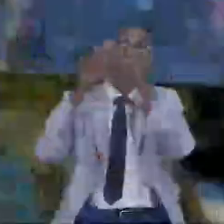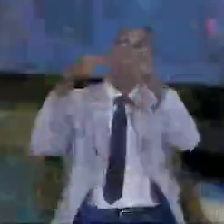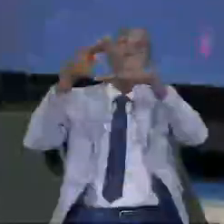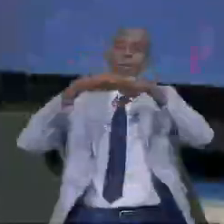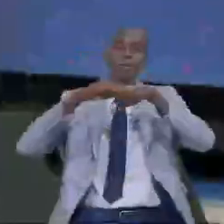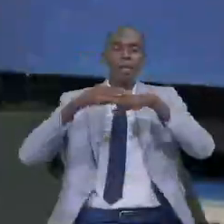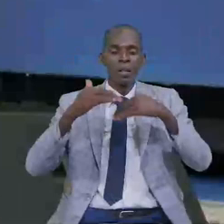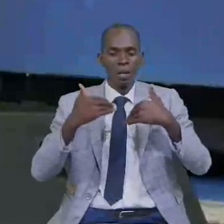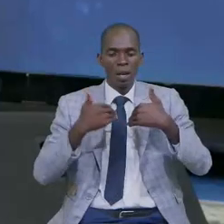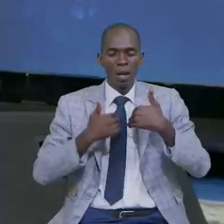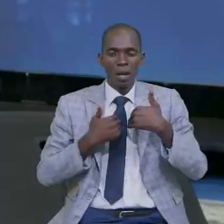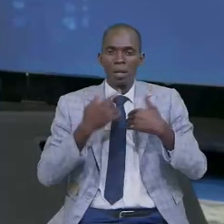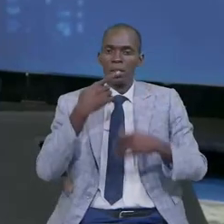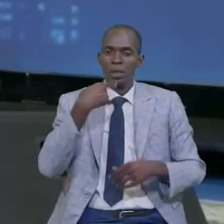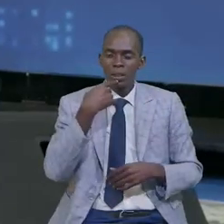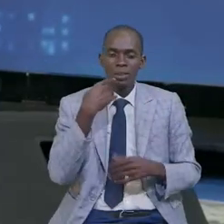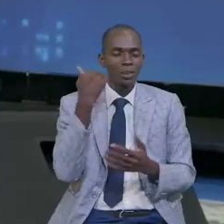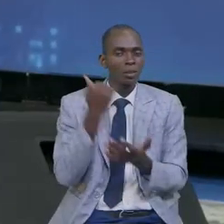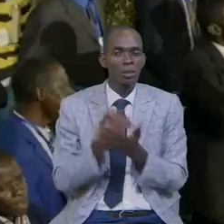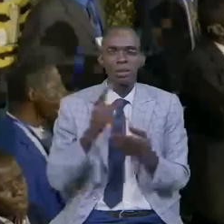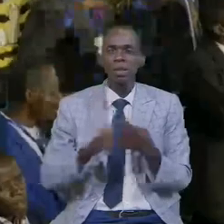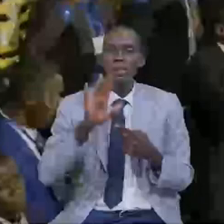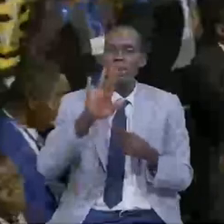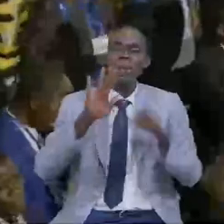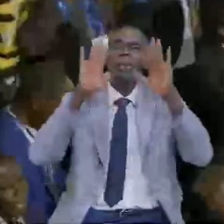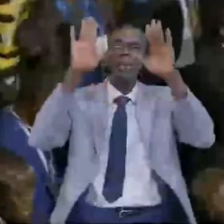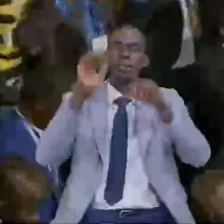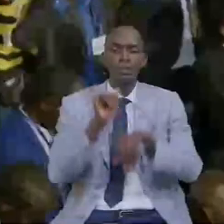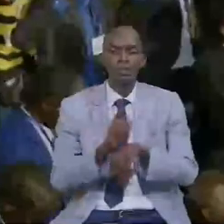Le ciel a dit amen à votre miracle.